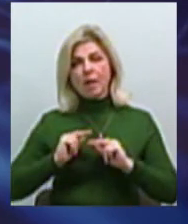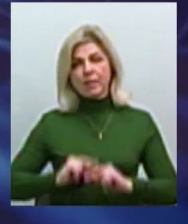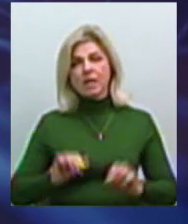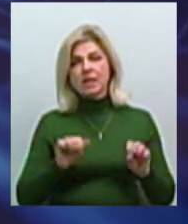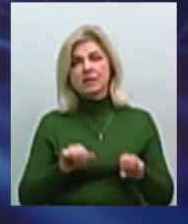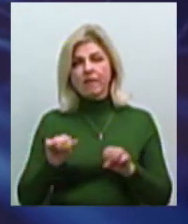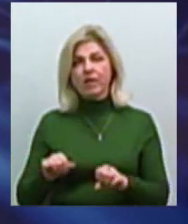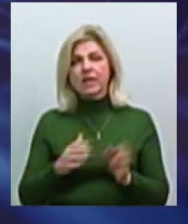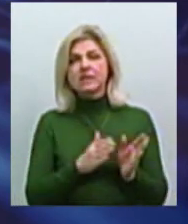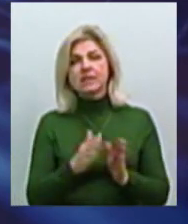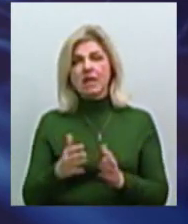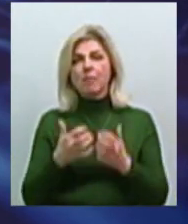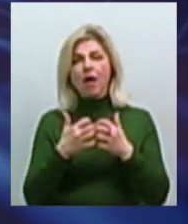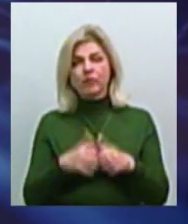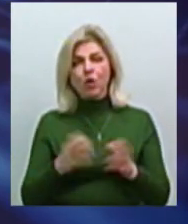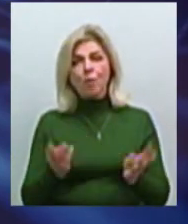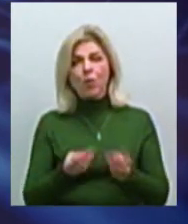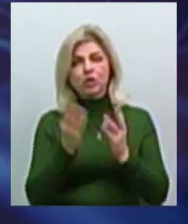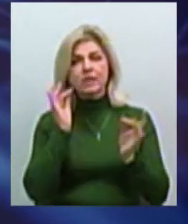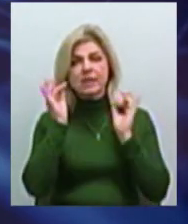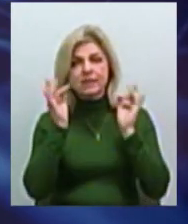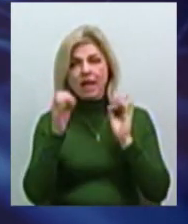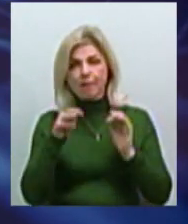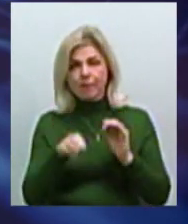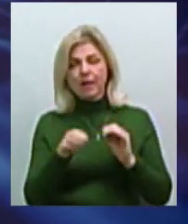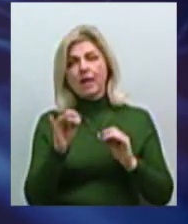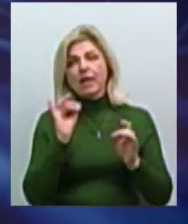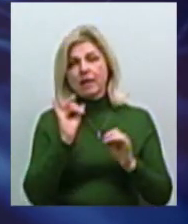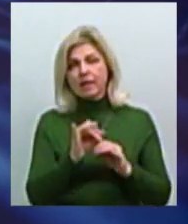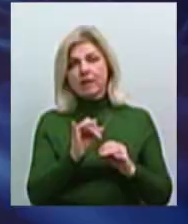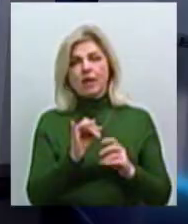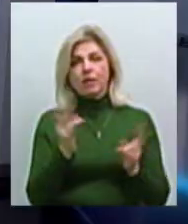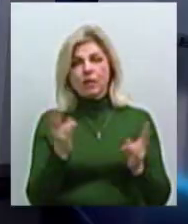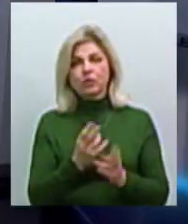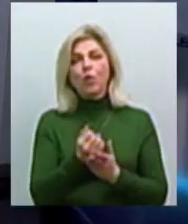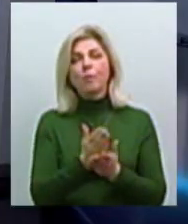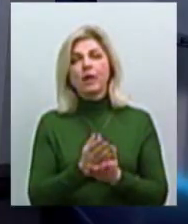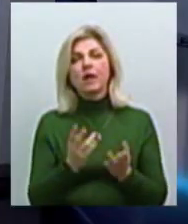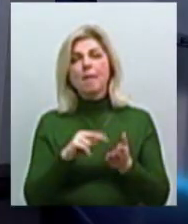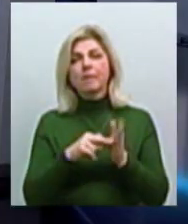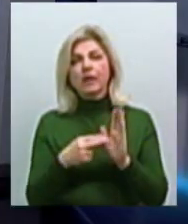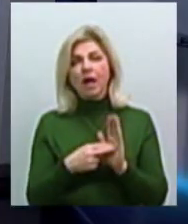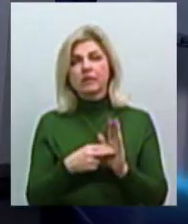систем автоматичної пожежної сигналізації, а також забезпечити неухильне виконання плану